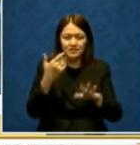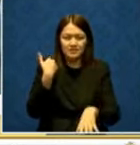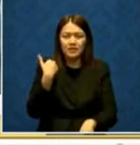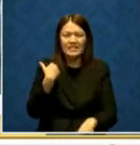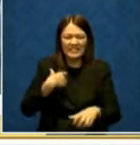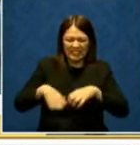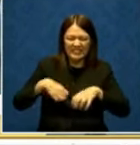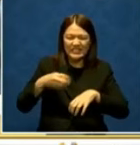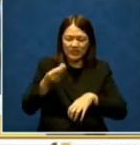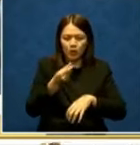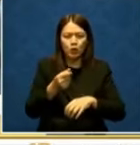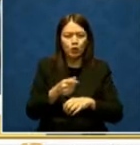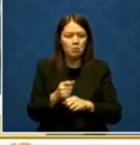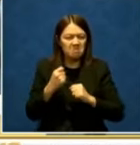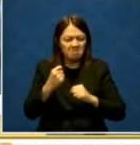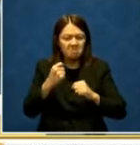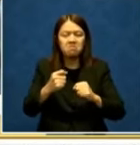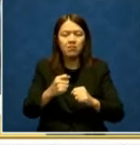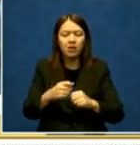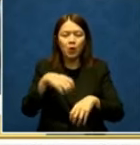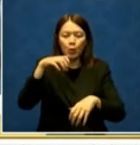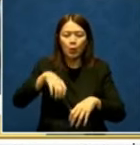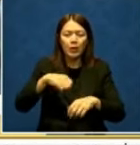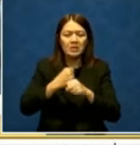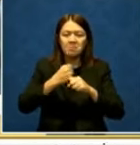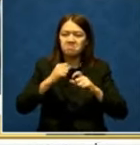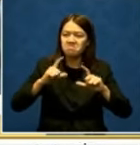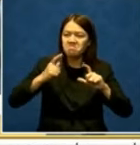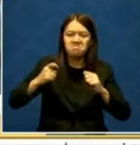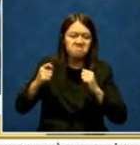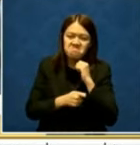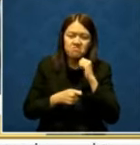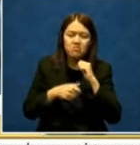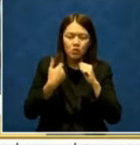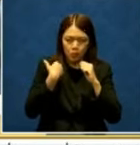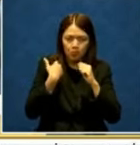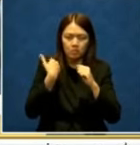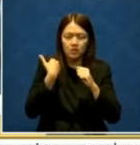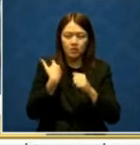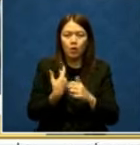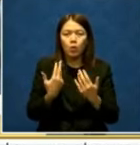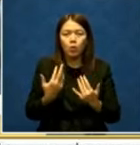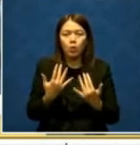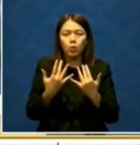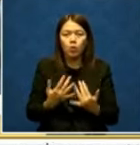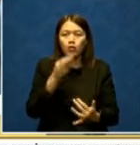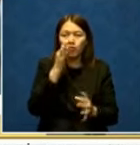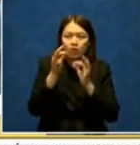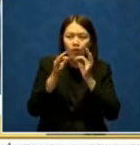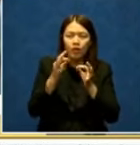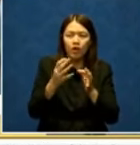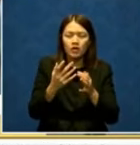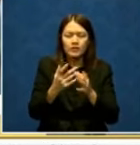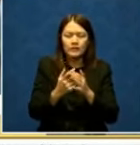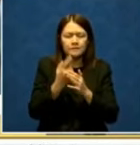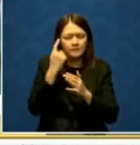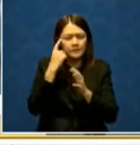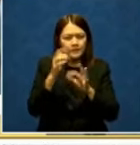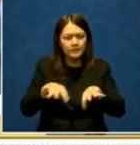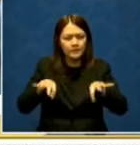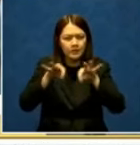จัดการหน่อยลงดาบหน่อยนะครับอยากให้หน่วยงานของท่านลุกขึ้นนะครับนอกจากท่านจะรอรับเรื่องร้องเรียนอยากให้ท่านตั้งเรื่อง